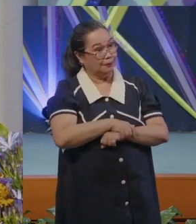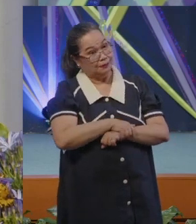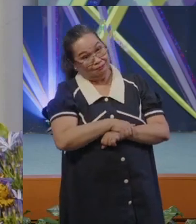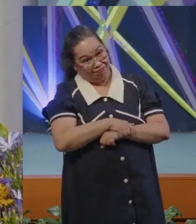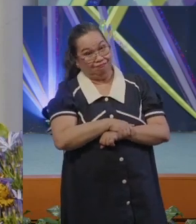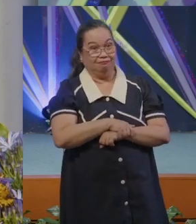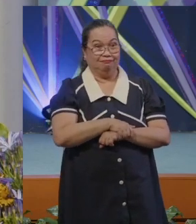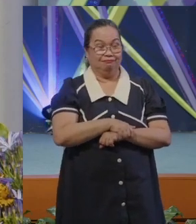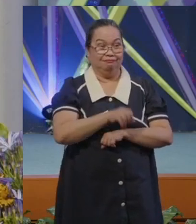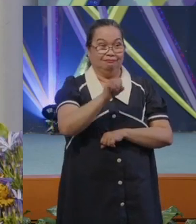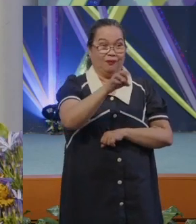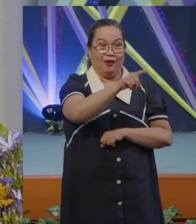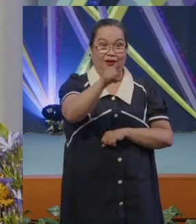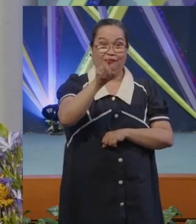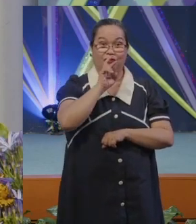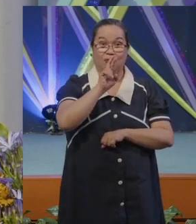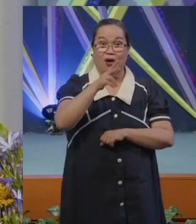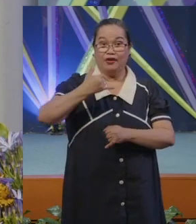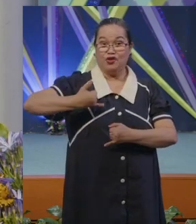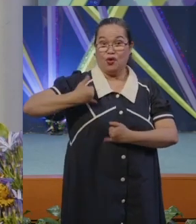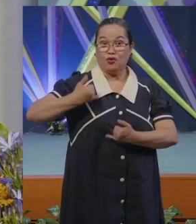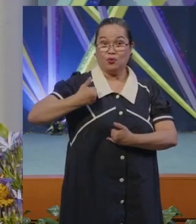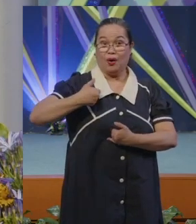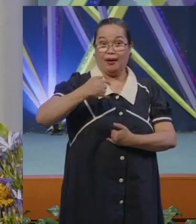So kung kayo, si Joshua,